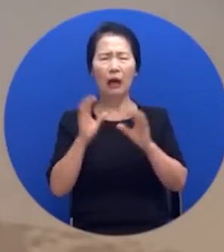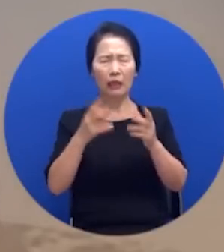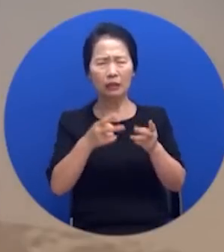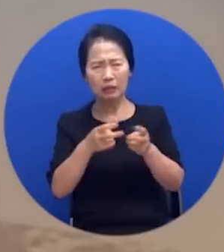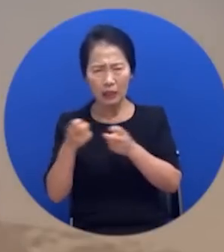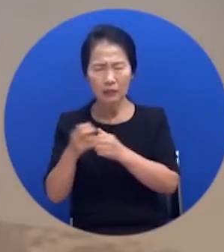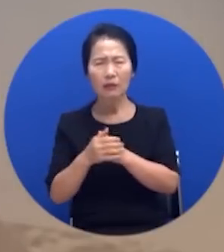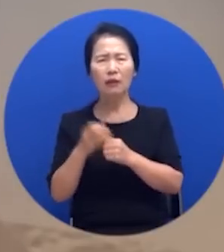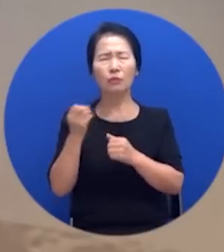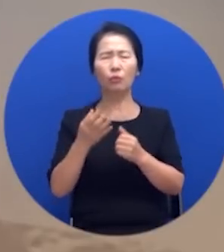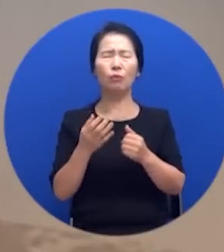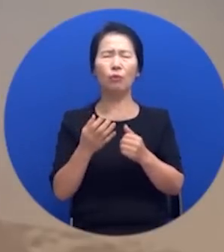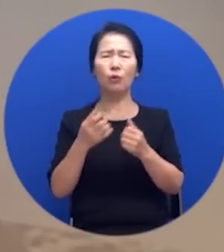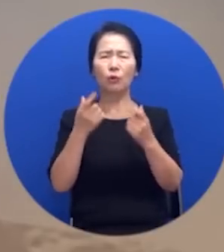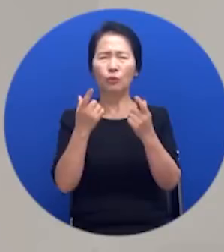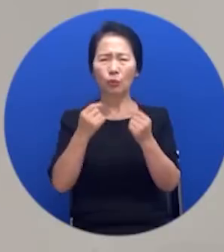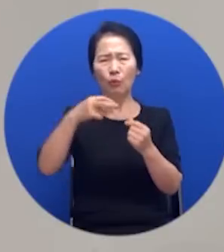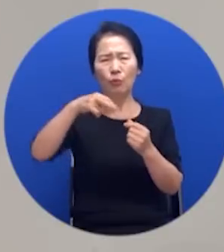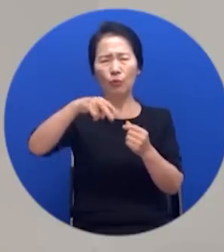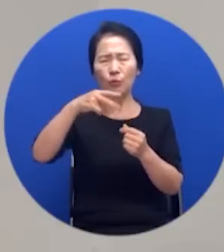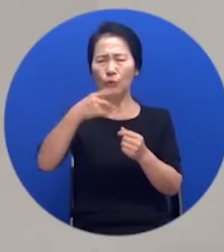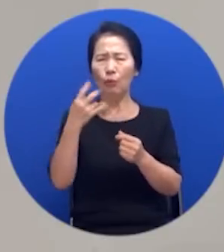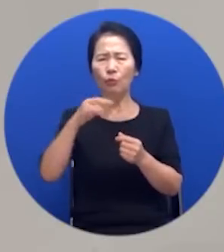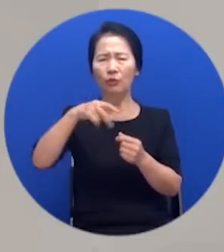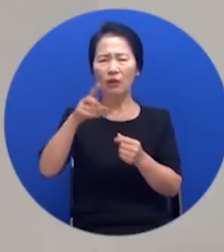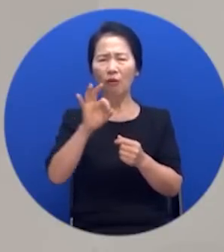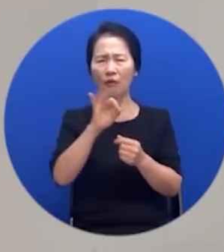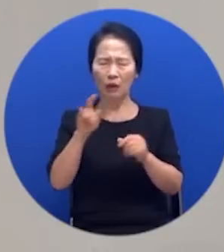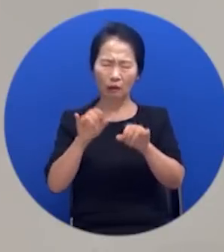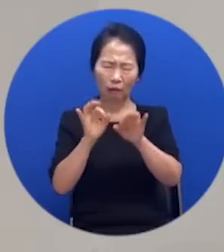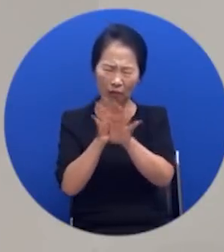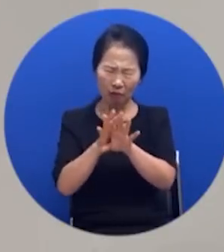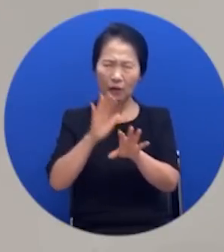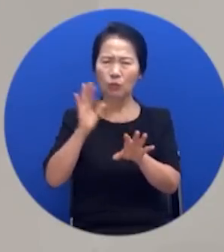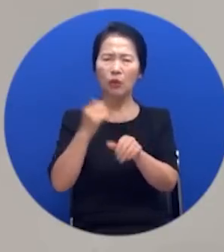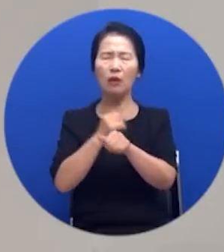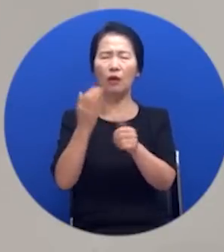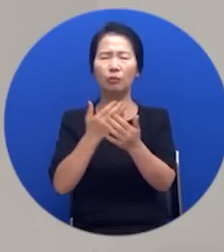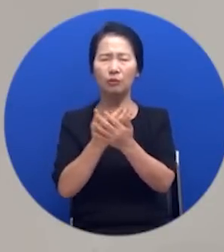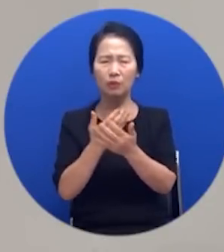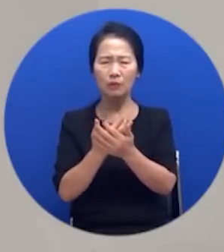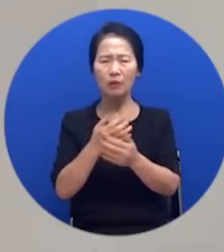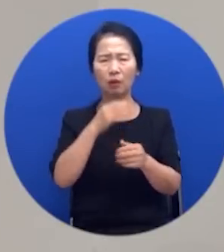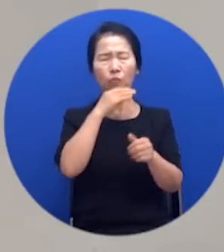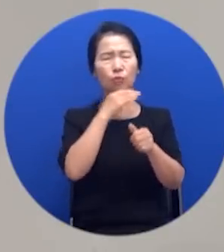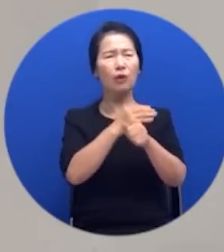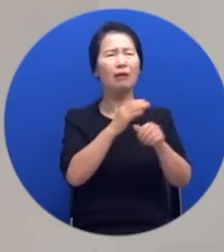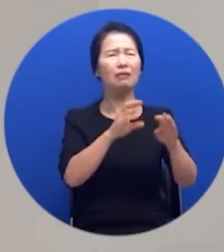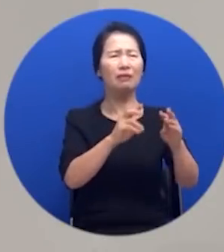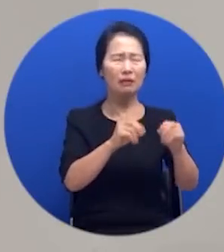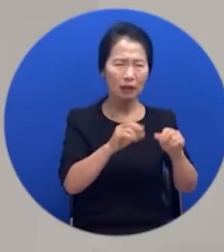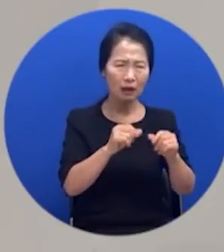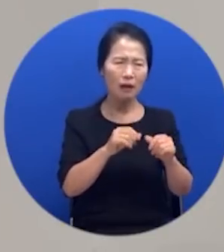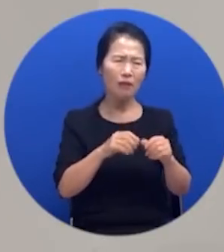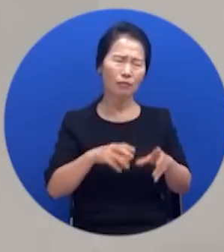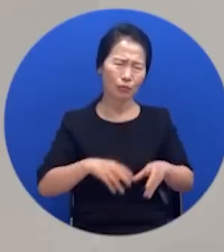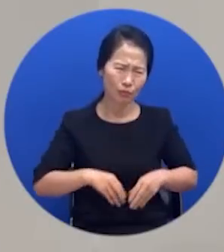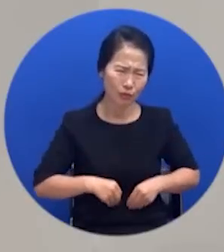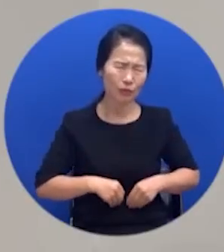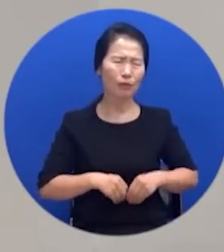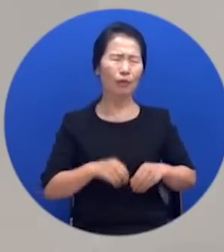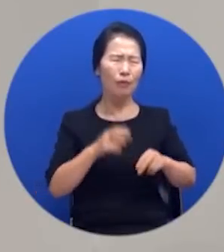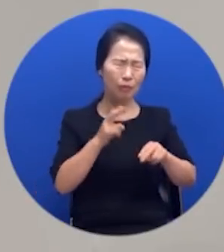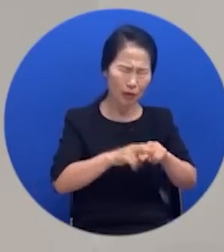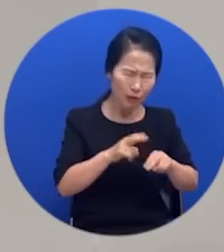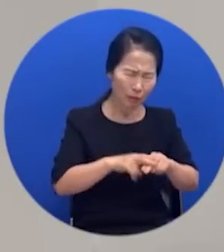거룩한 대한민국 세우게 하여 주옵소서. 아버지여, 북한 땅에 지금도 굶주리고 억압당하고 매맞고 어려운 이들이